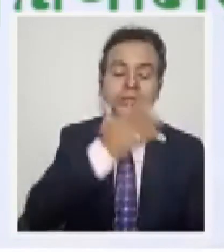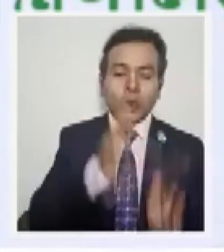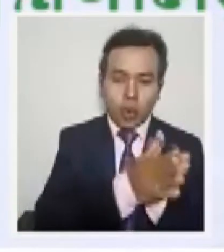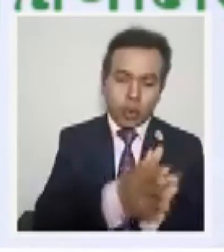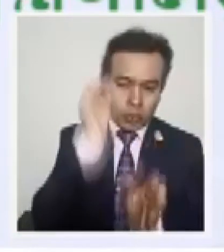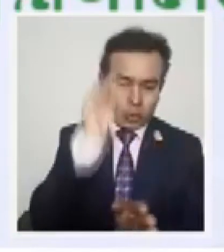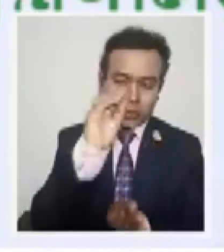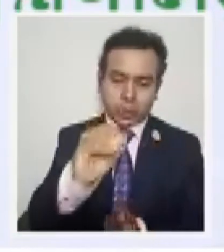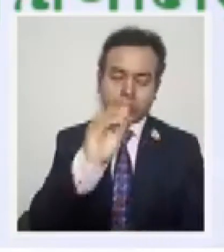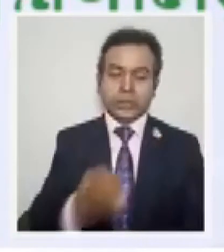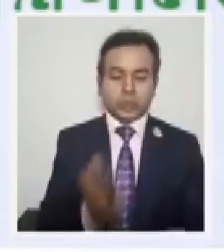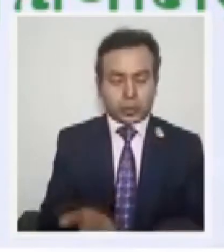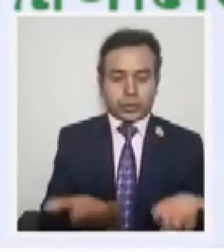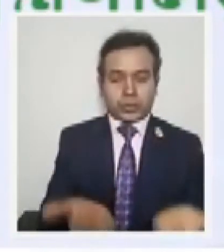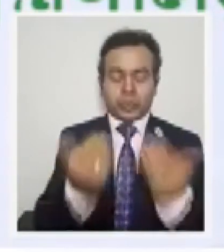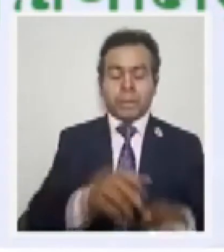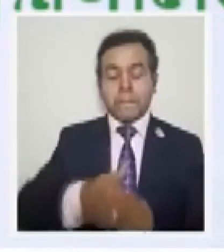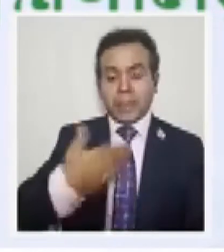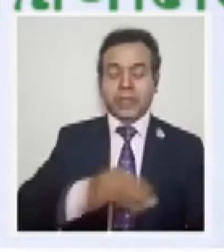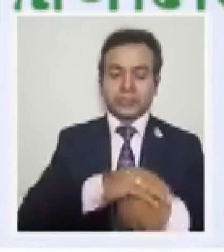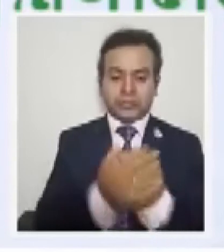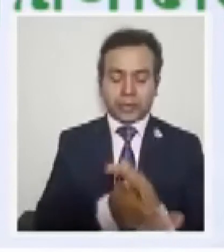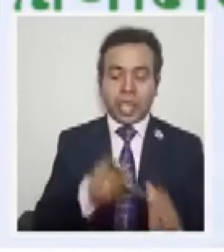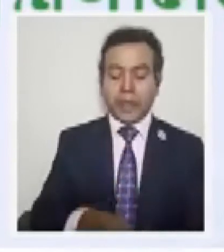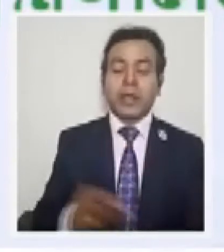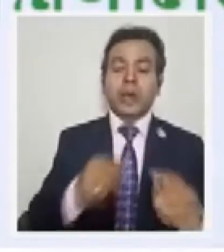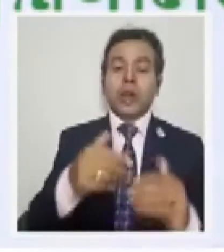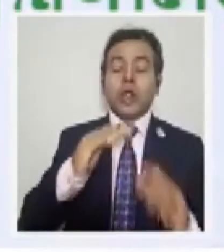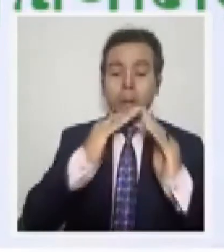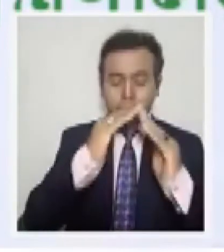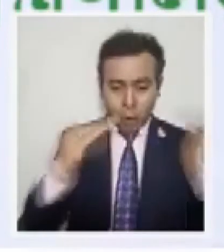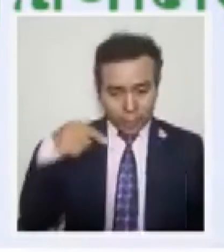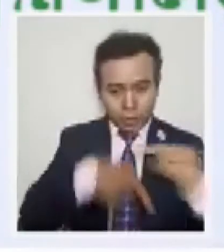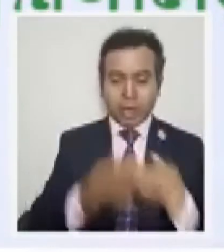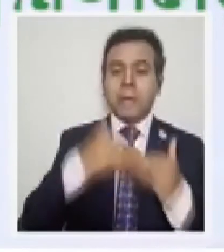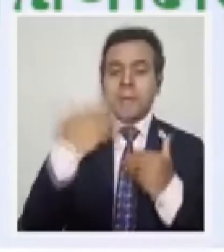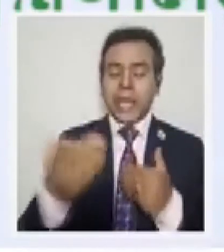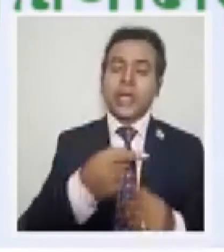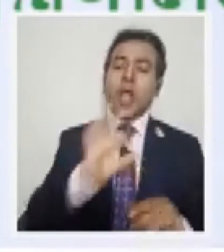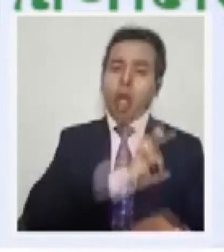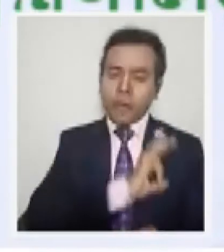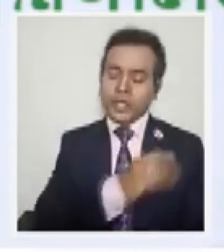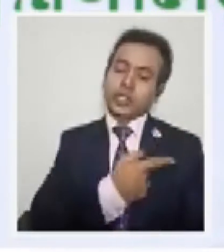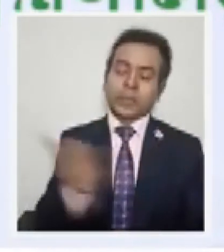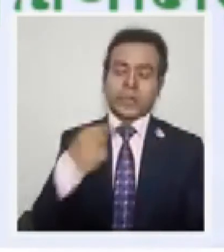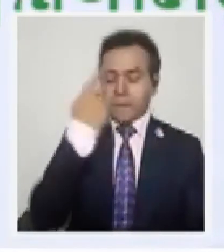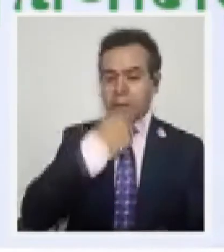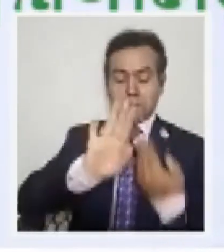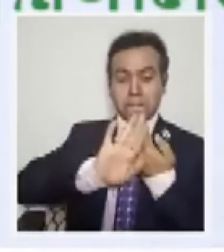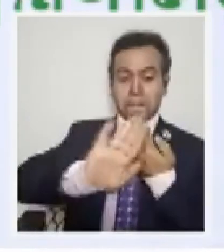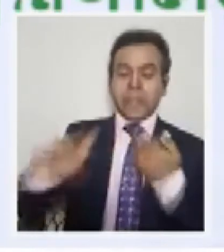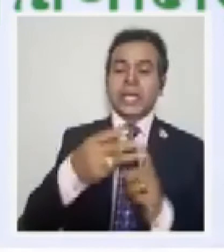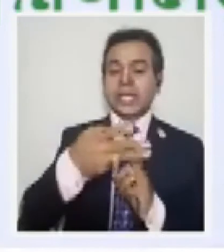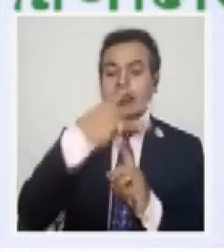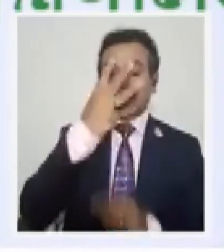এই অভ্যাসটা গড়ে তোলার ব্যাপারে আপনি নিজে করবেন, আপনার পরিবারের সদস্যকে এ ব্যাপারে সাহায্য করবেন এবং উদ্বুদ্ধ করবেন হাত ধোয়ার বিষয়ে। সামাজিক